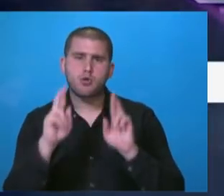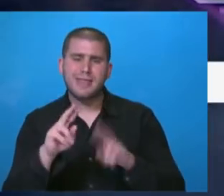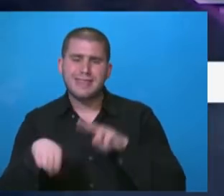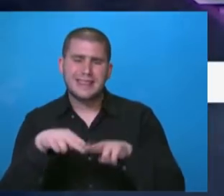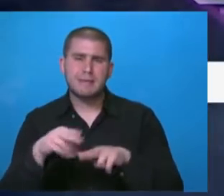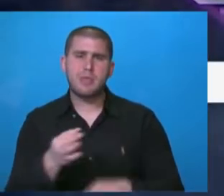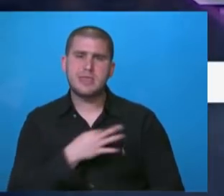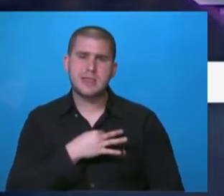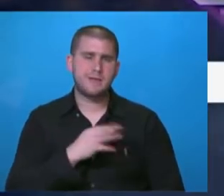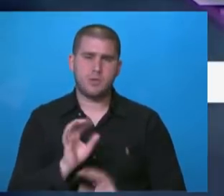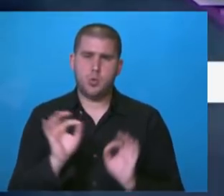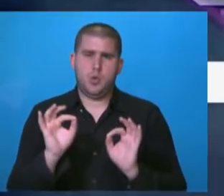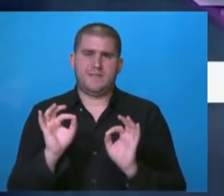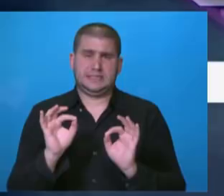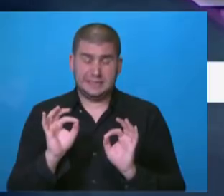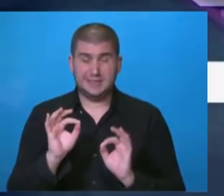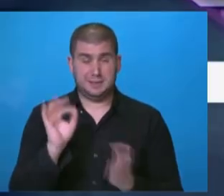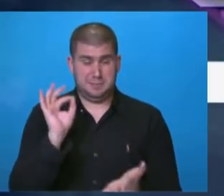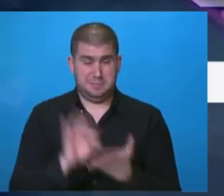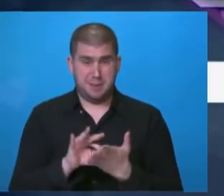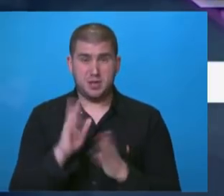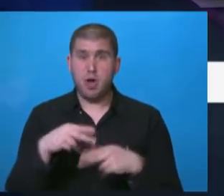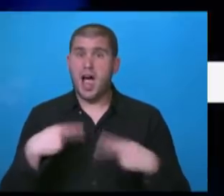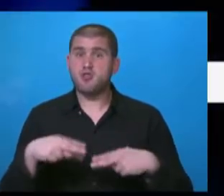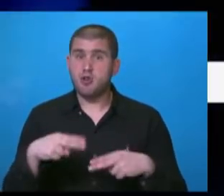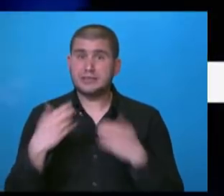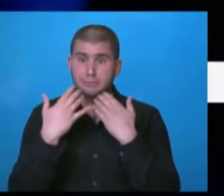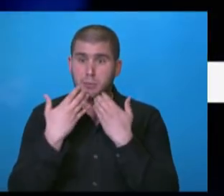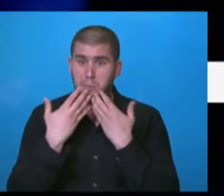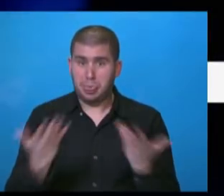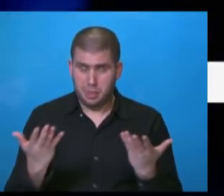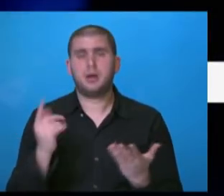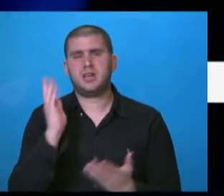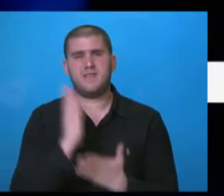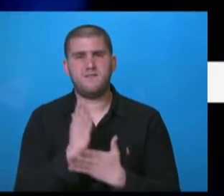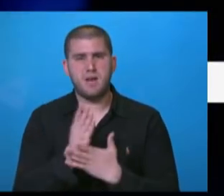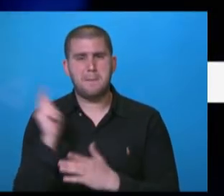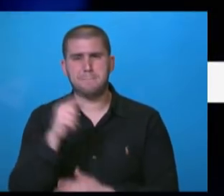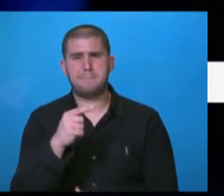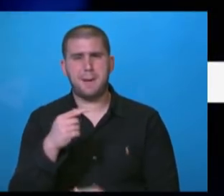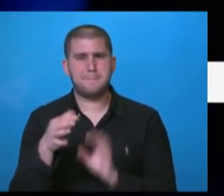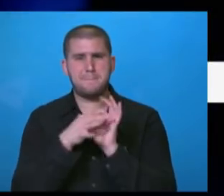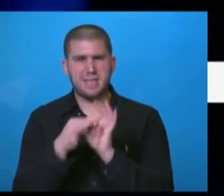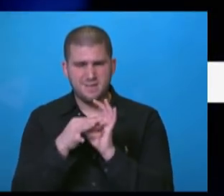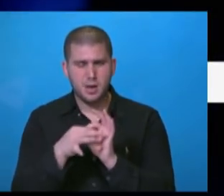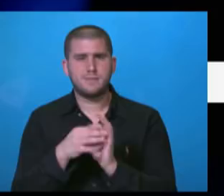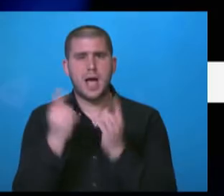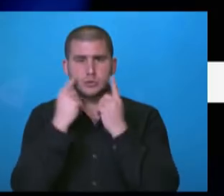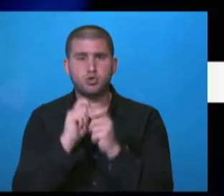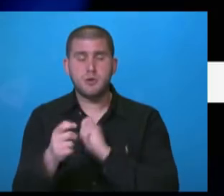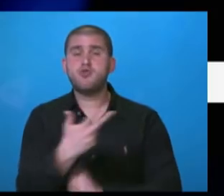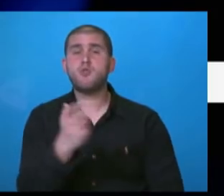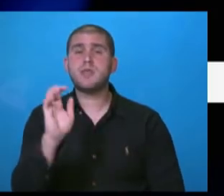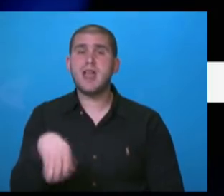לנפגעים, ובסופו של דבר, כאשר יש חשש שהסיפור הזה יצא, כשמגיע איזשהו מתווך מסוים, החסידות גם משלמת כ-300,000